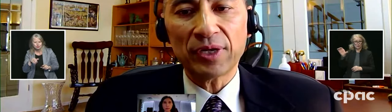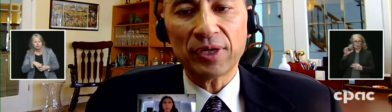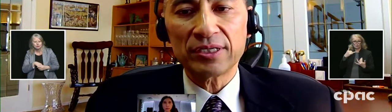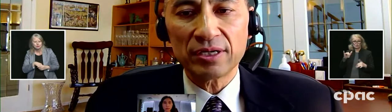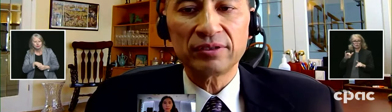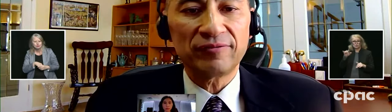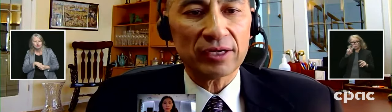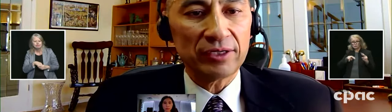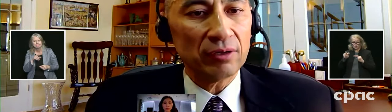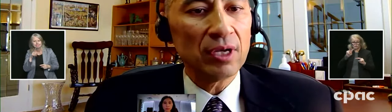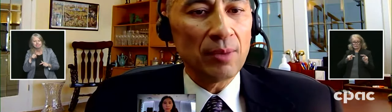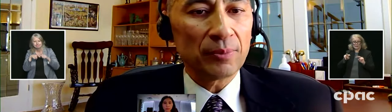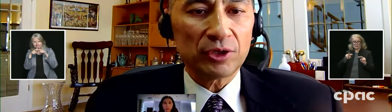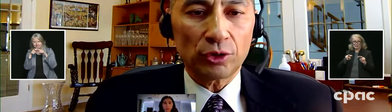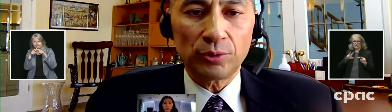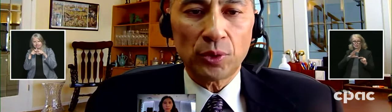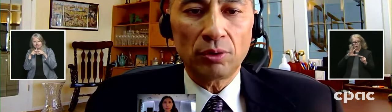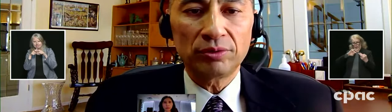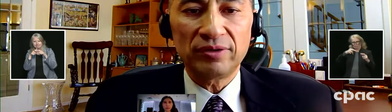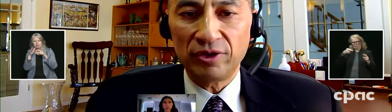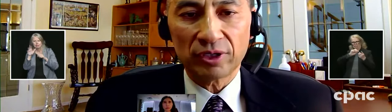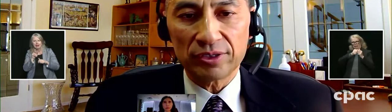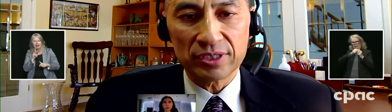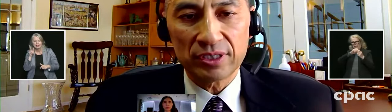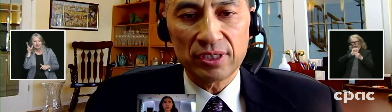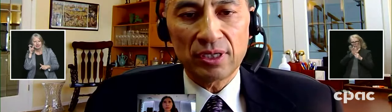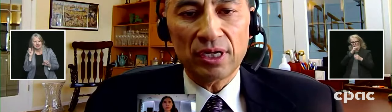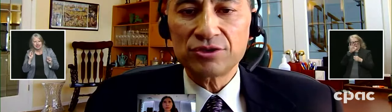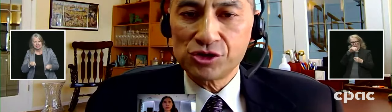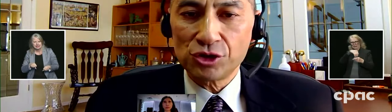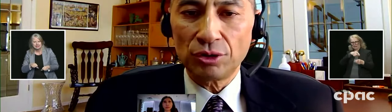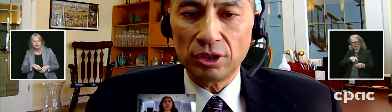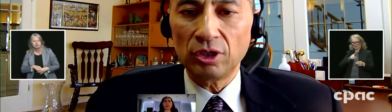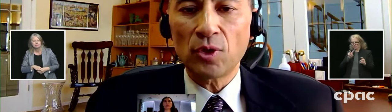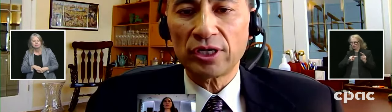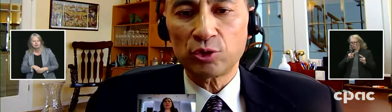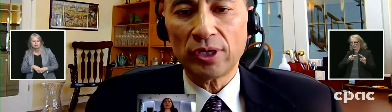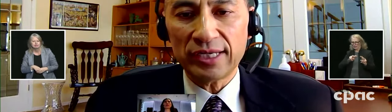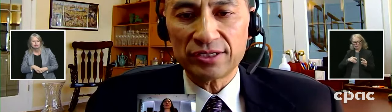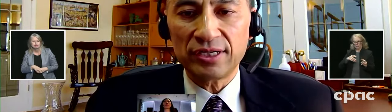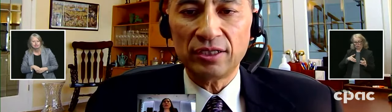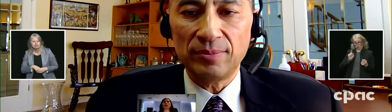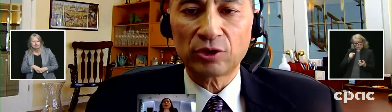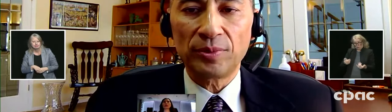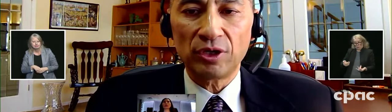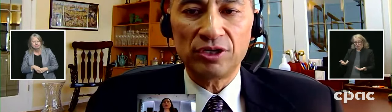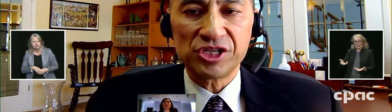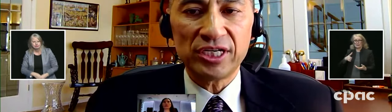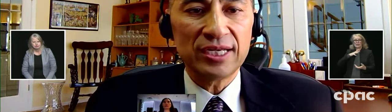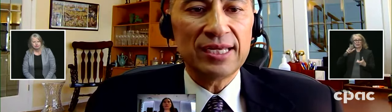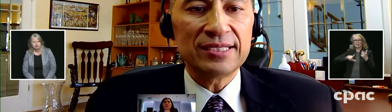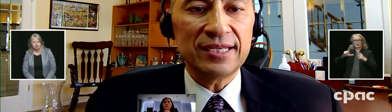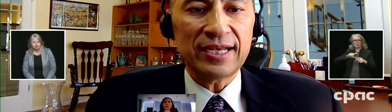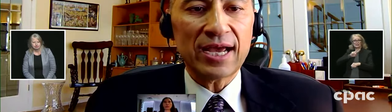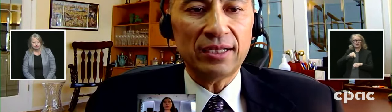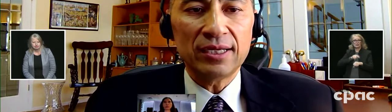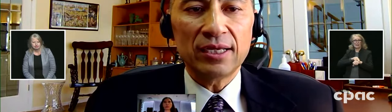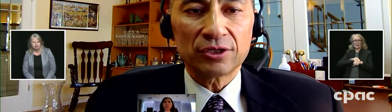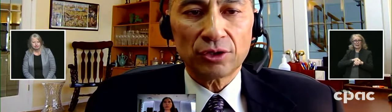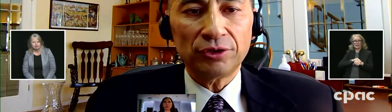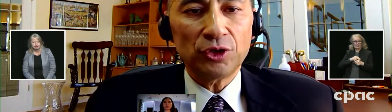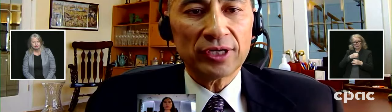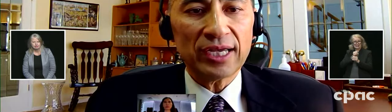surveiller l'apparition de variants préoccupants de virus. À ce jour, le Laboratoire national de microbiologie